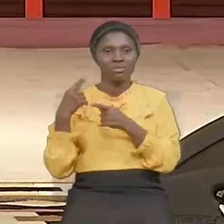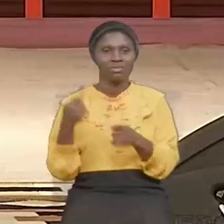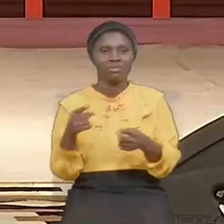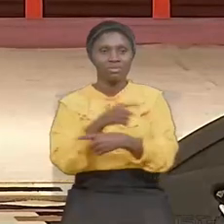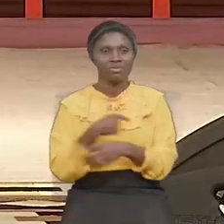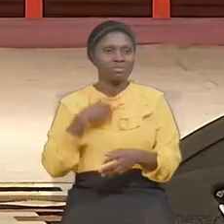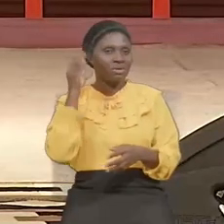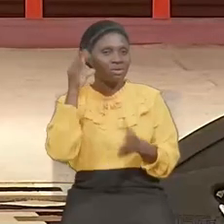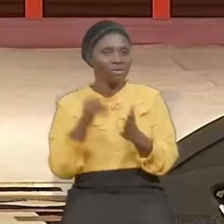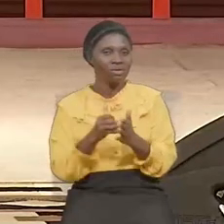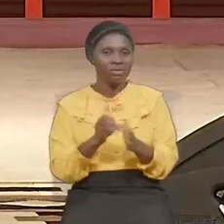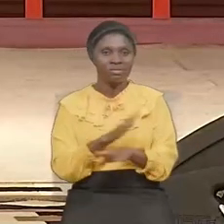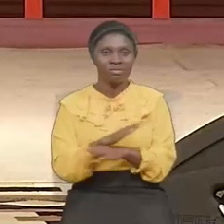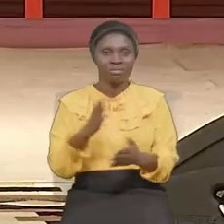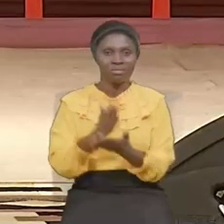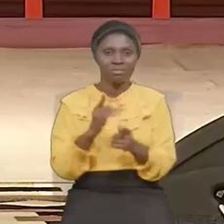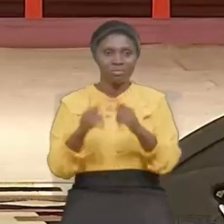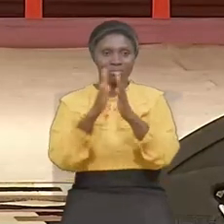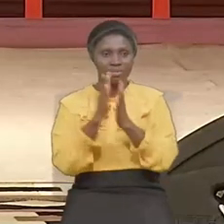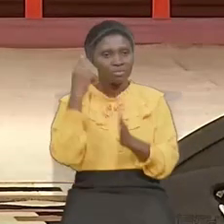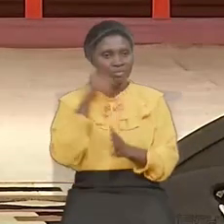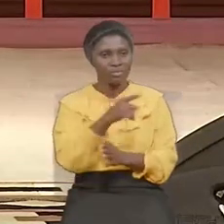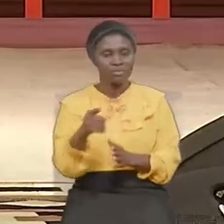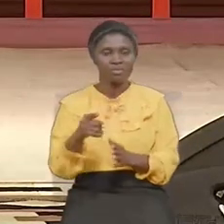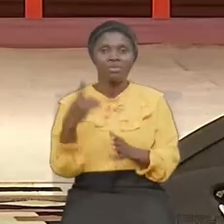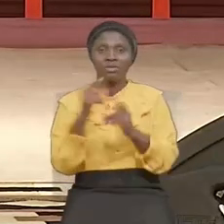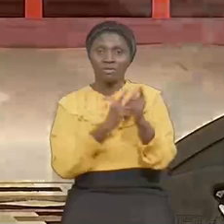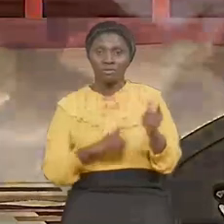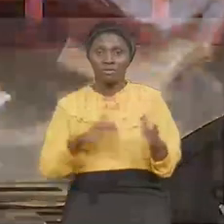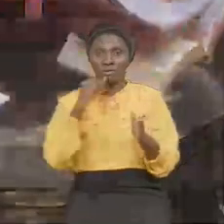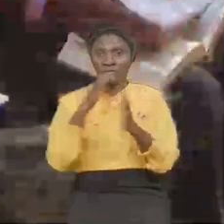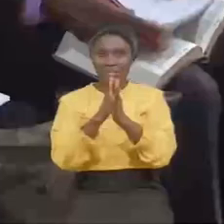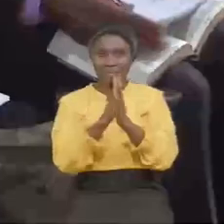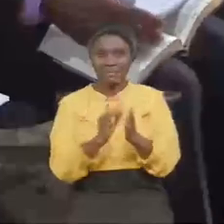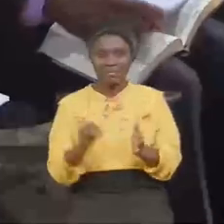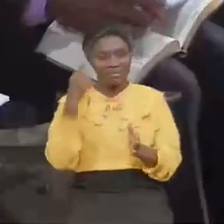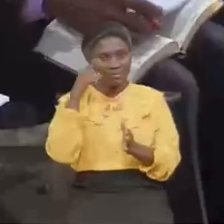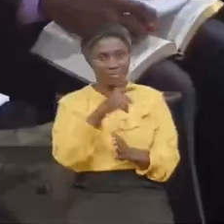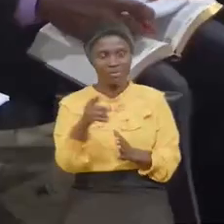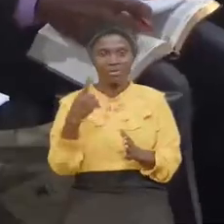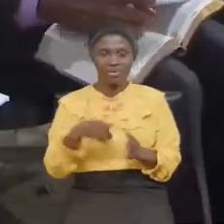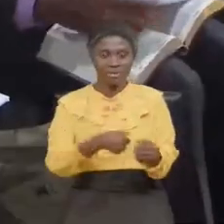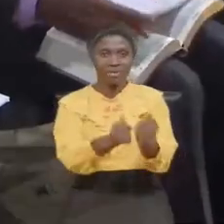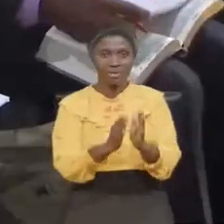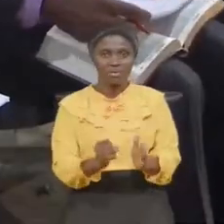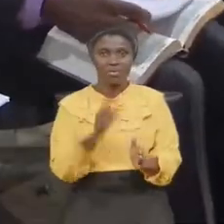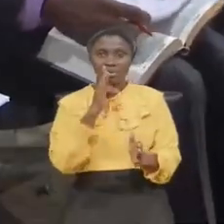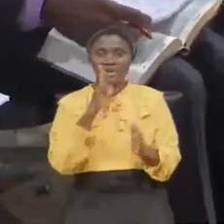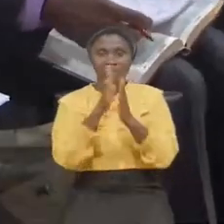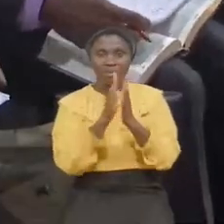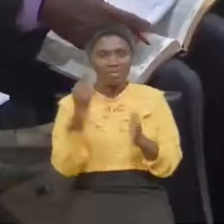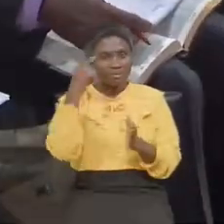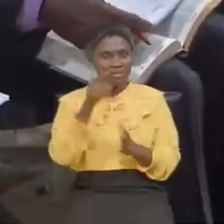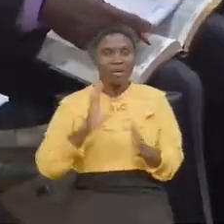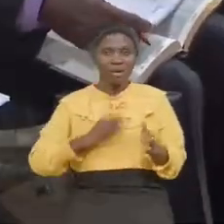nous vous en avons été informés, nous ne cessons de prier pour vous. Dieu prie pour vous. Les apôtres prient pour vous. Nos dirigeants